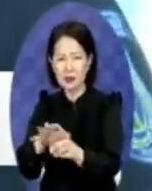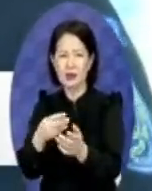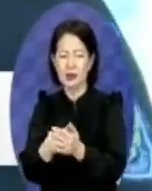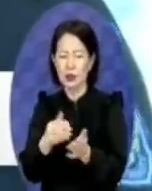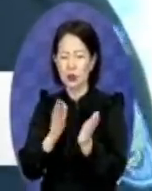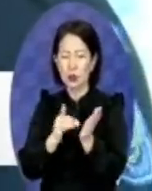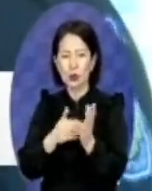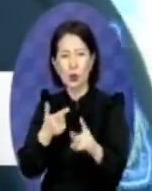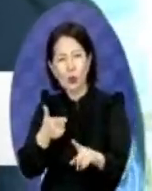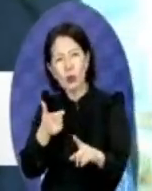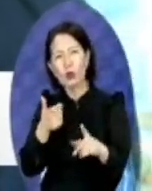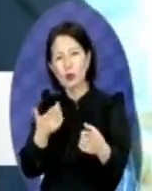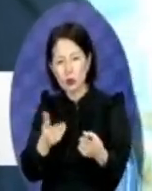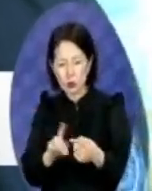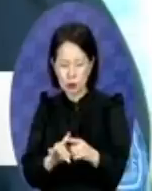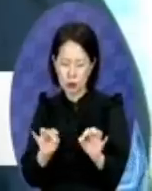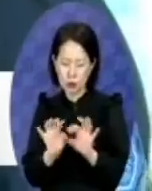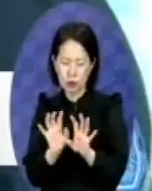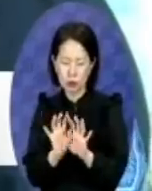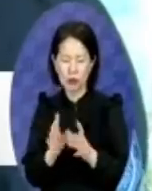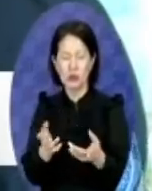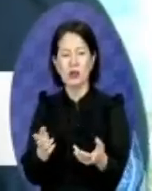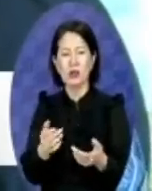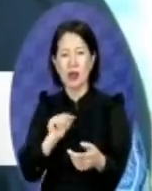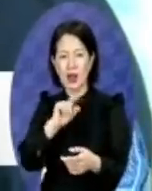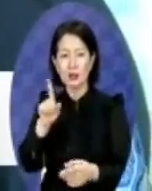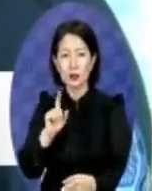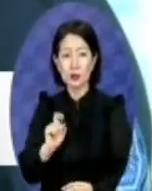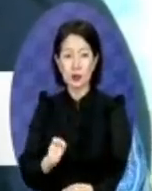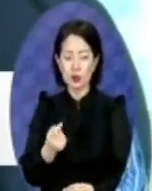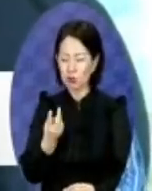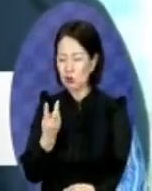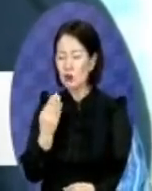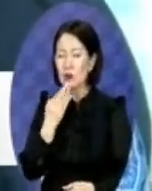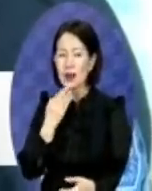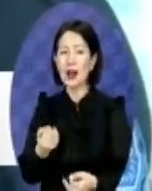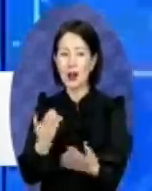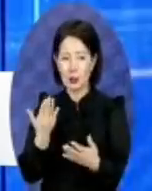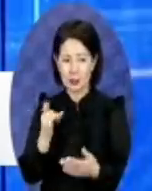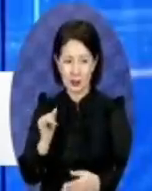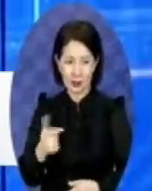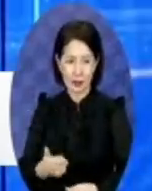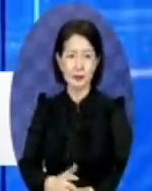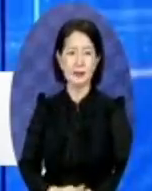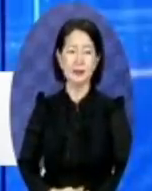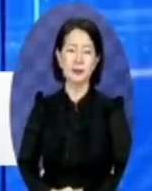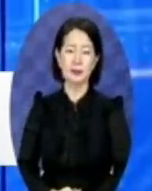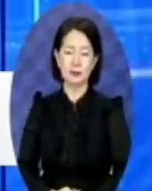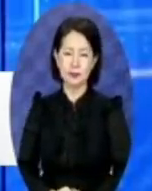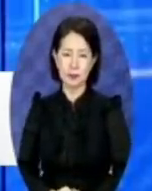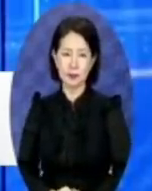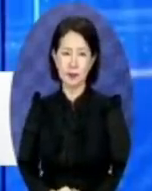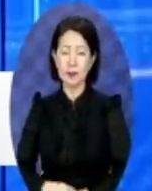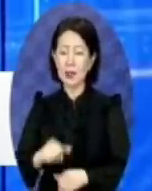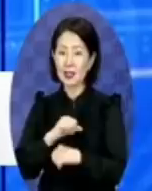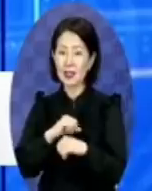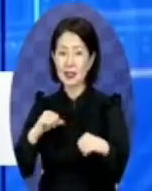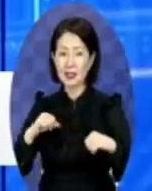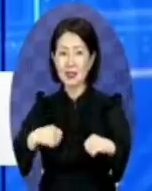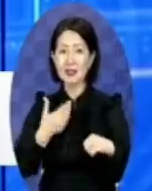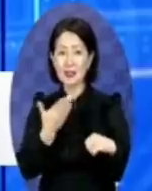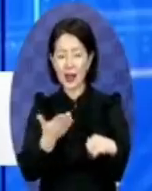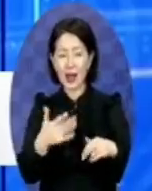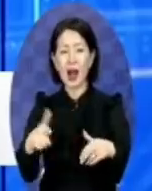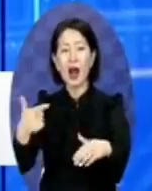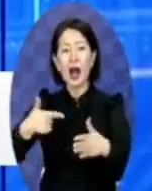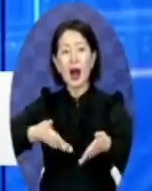дутуу уудаг ч юм уу янз бүрийн ингэж юм бас асуудал мэсрээр гарна л да. За эргэн тайнд гудамж